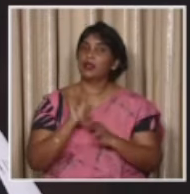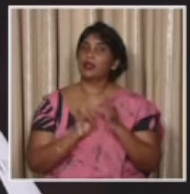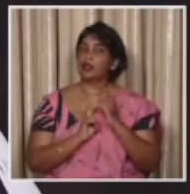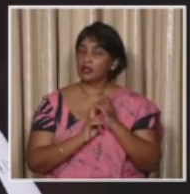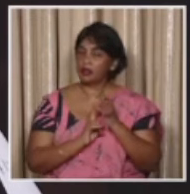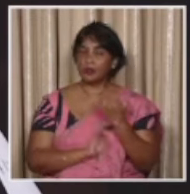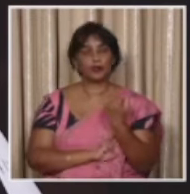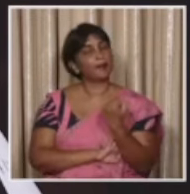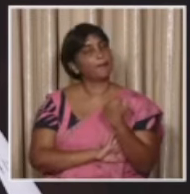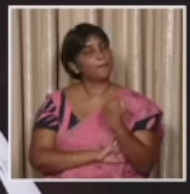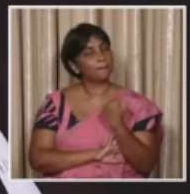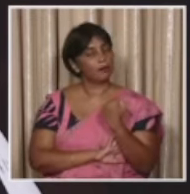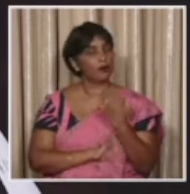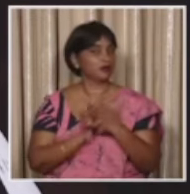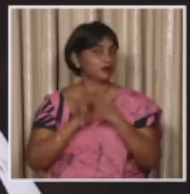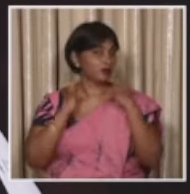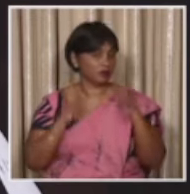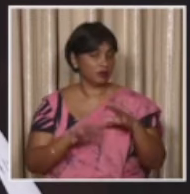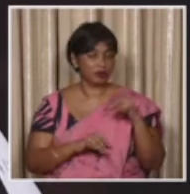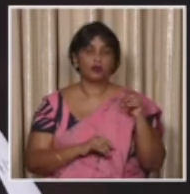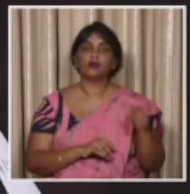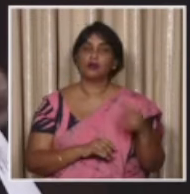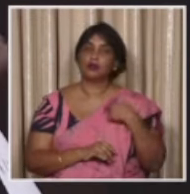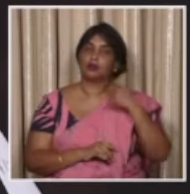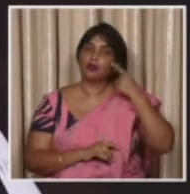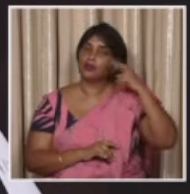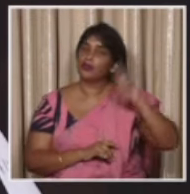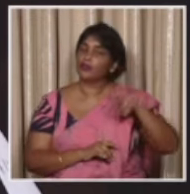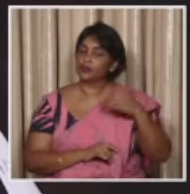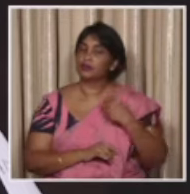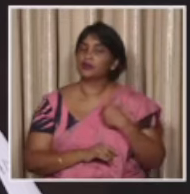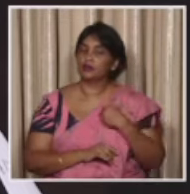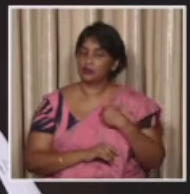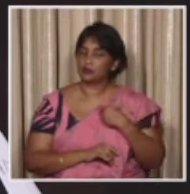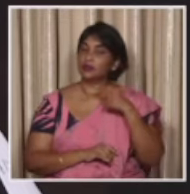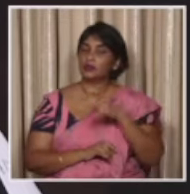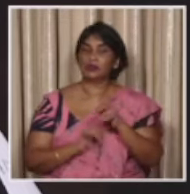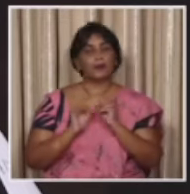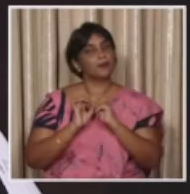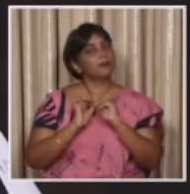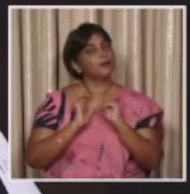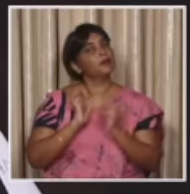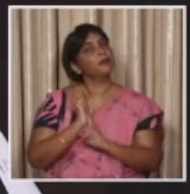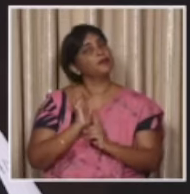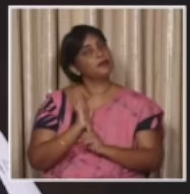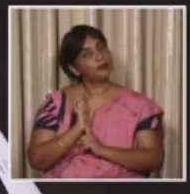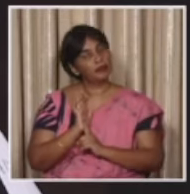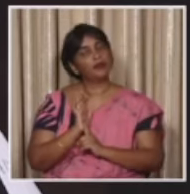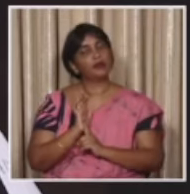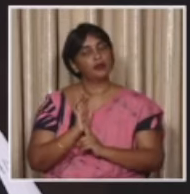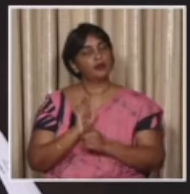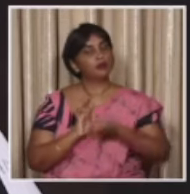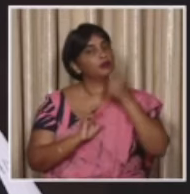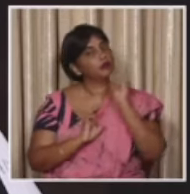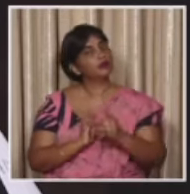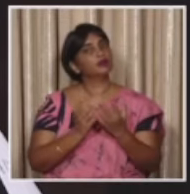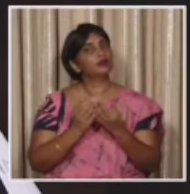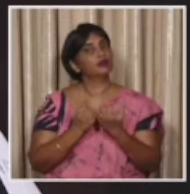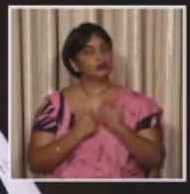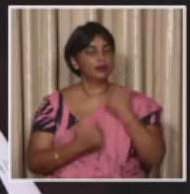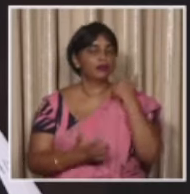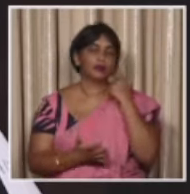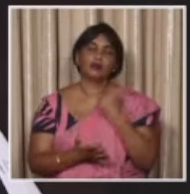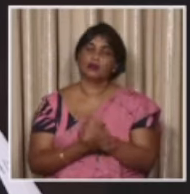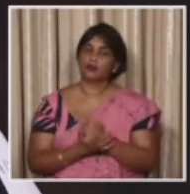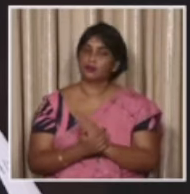ඇමතිවරයාගේ බලතල වැඩිවීම තුළ අපි විශ්වාස කරනවා මේ පනතට අපිට එකඟ වීම අපහසු